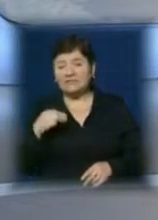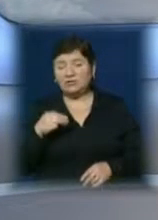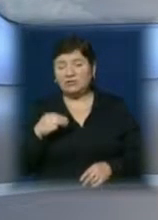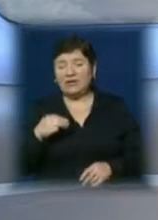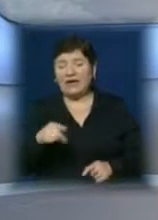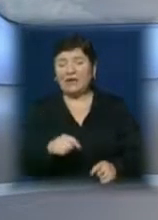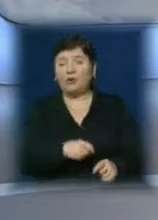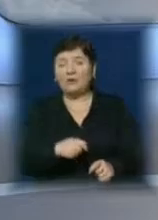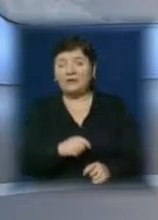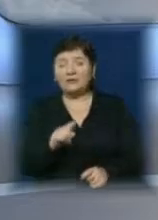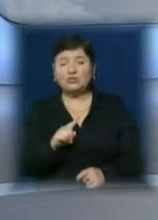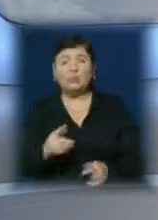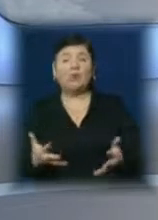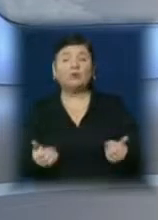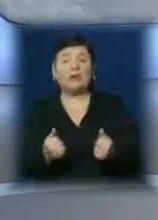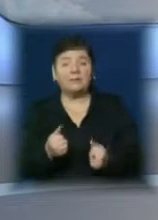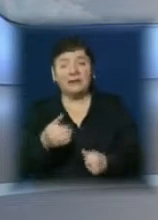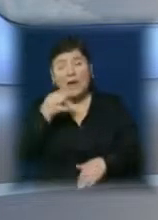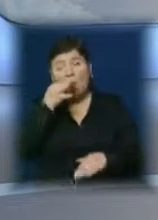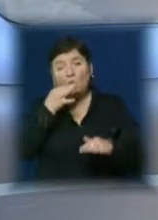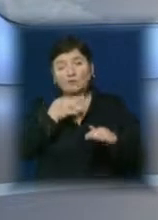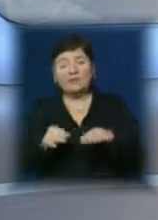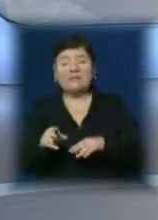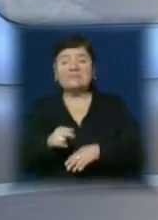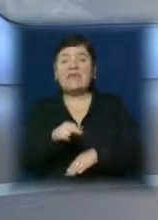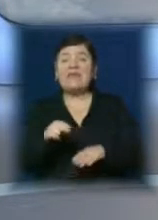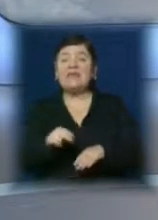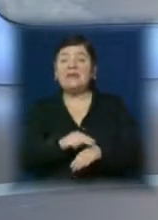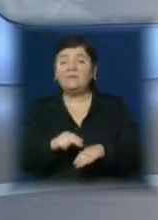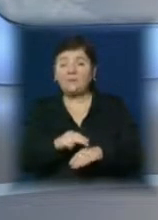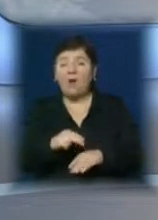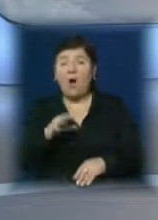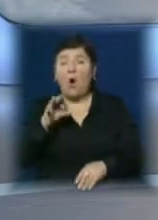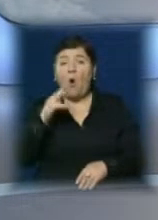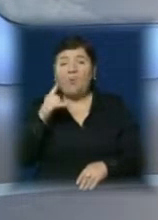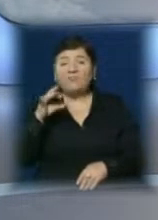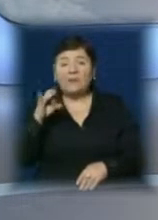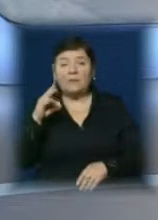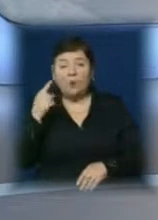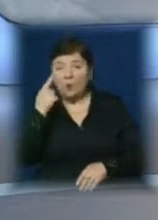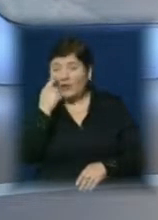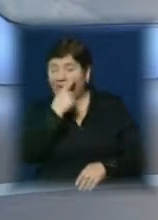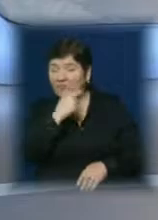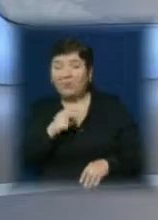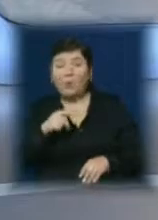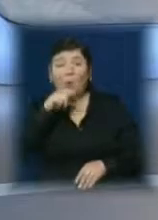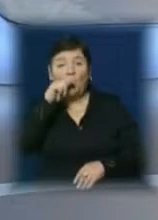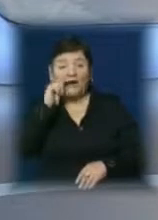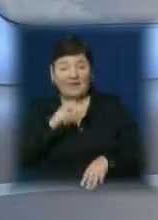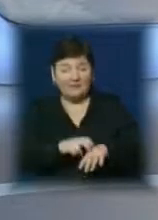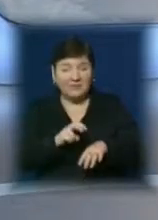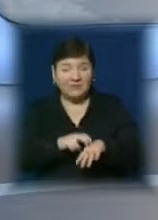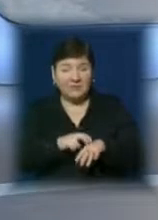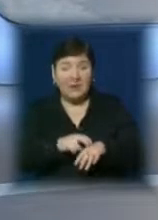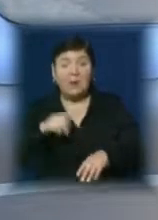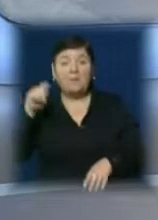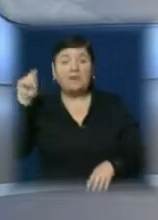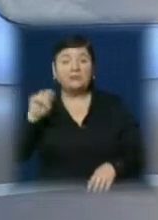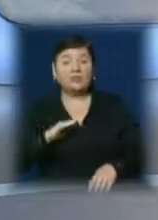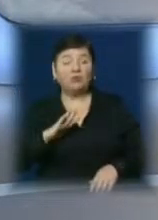А щоб перехопити їх, на місце відразу виїхали прикордонники. Затримані, зважаючи на погодні умови, змерзли та були дуже